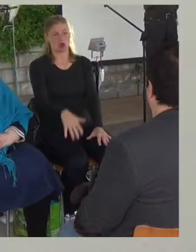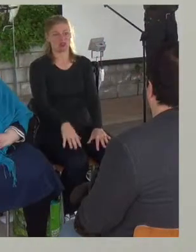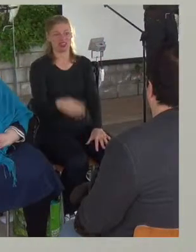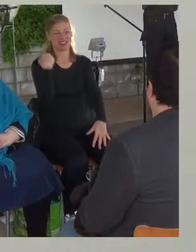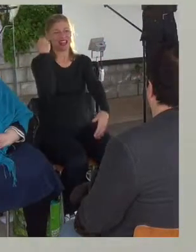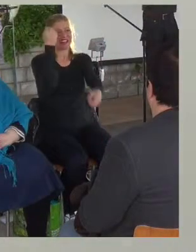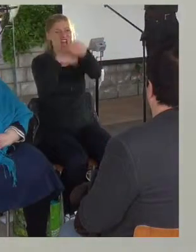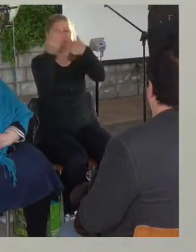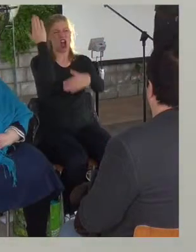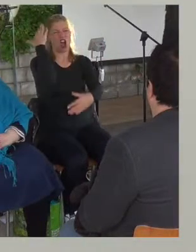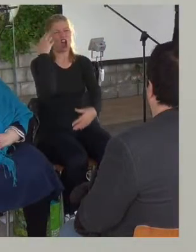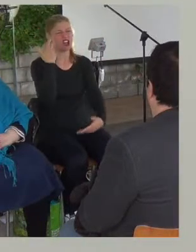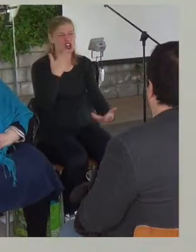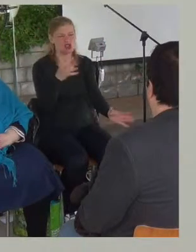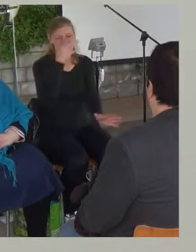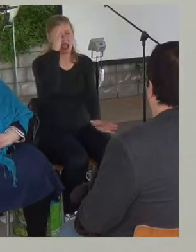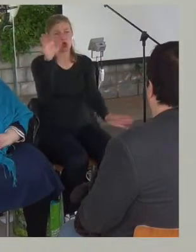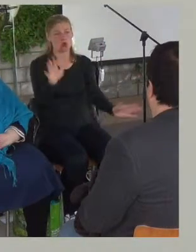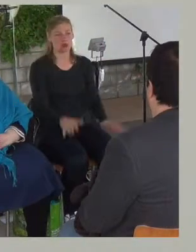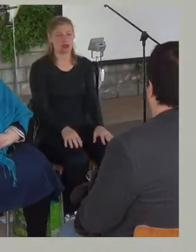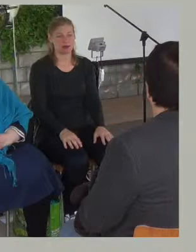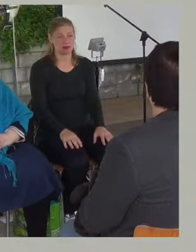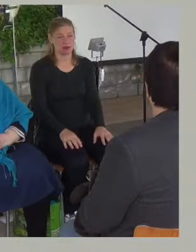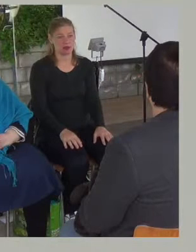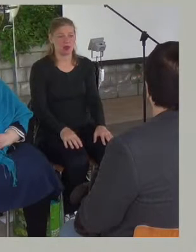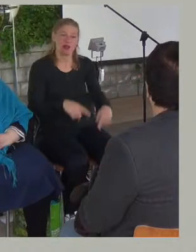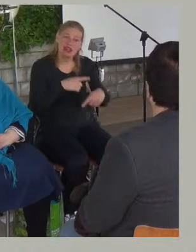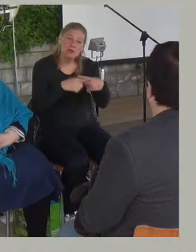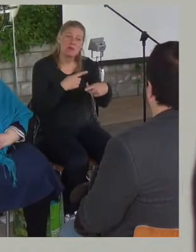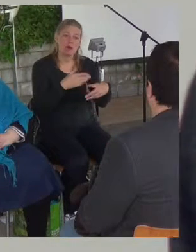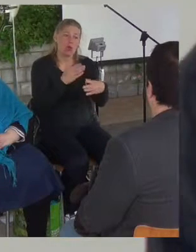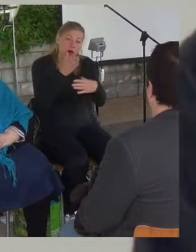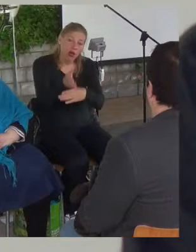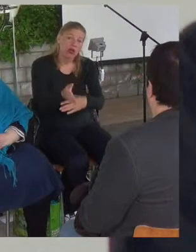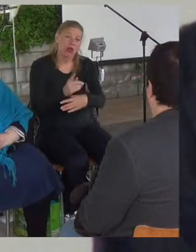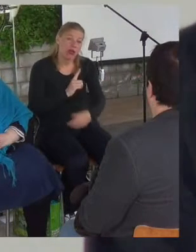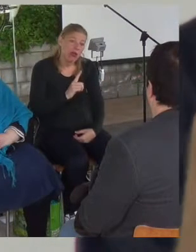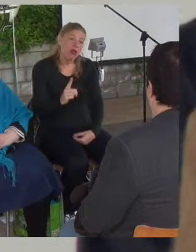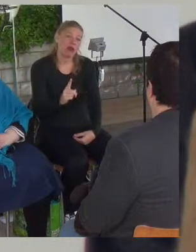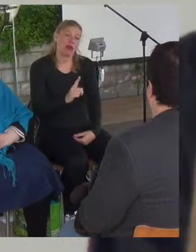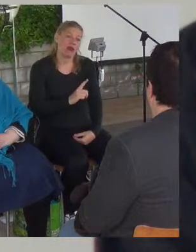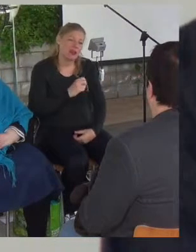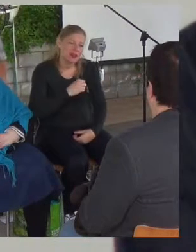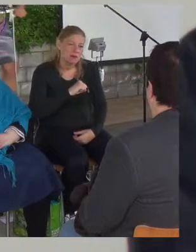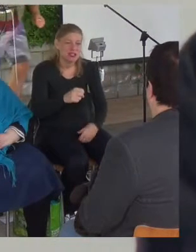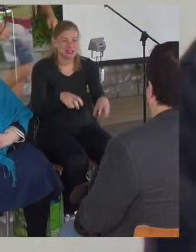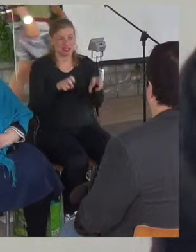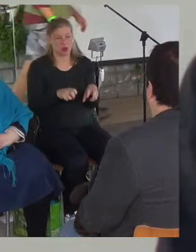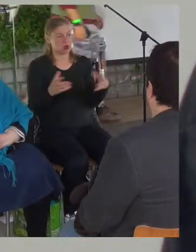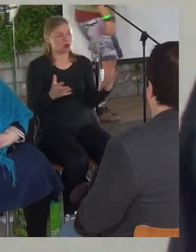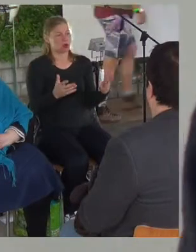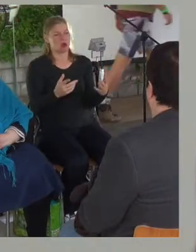Jahren. Aber sie sind immer noch da bei der gleichen Arbeit, bis sie pensioniert sind. Und was sie machen, ist